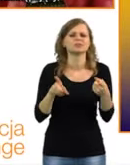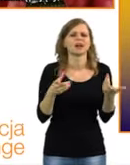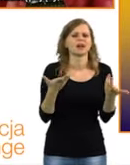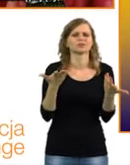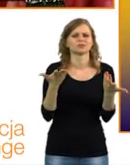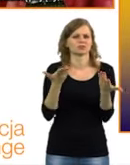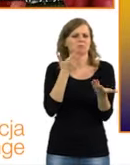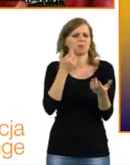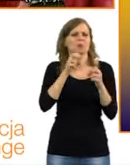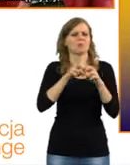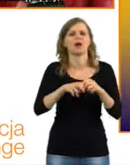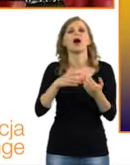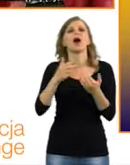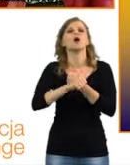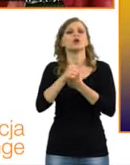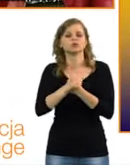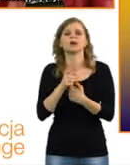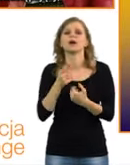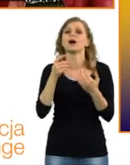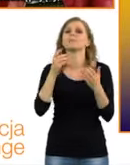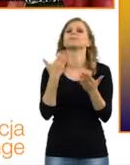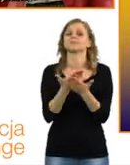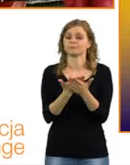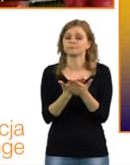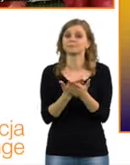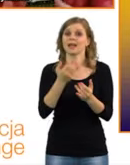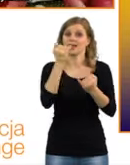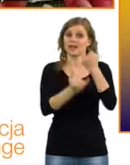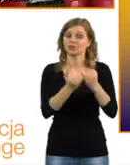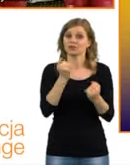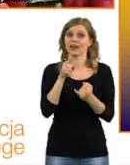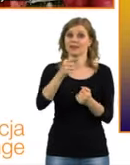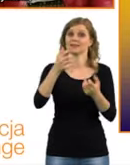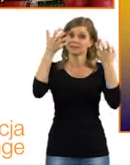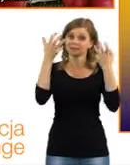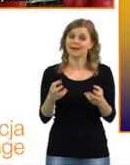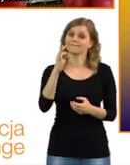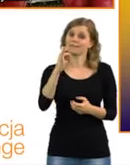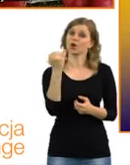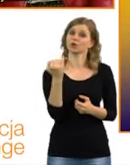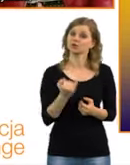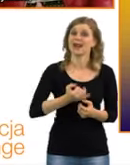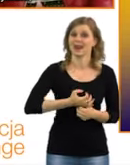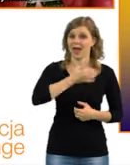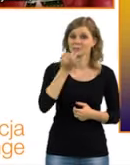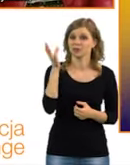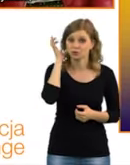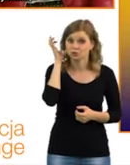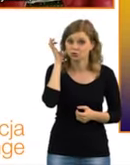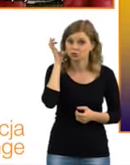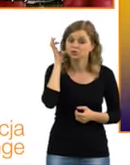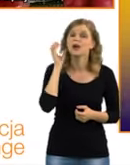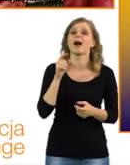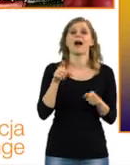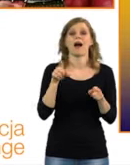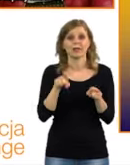dla terapeutów jest i rodziców jest następujący. Jeśli chcesz, żeby twoje dziecko lepiej